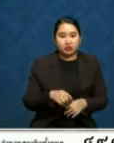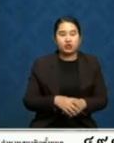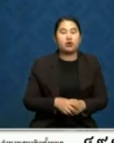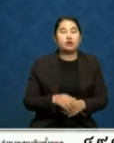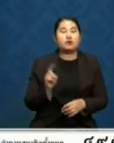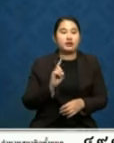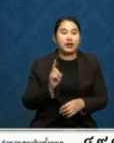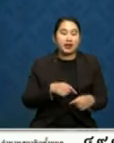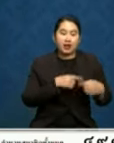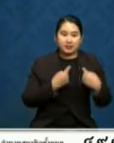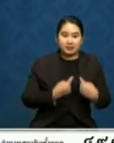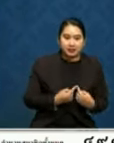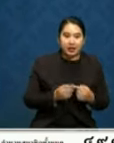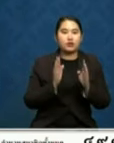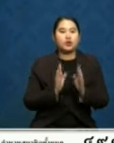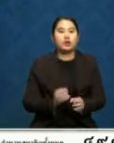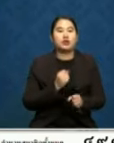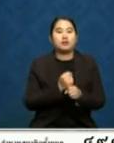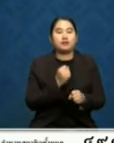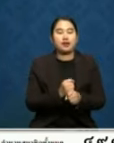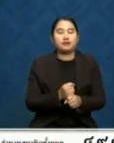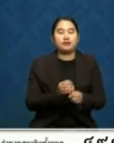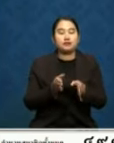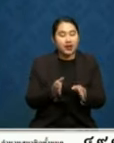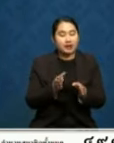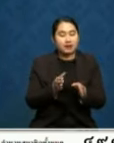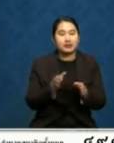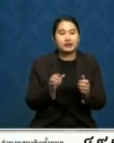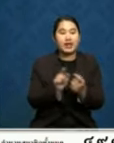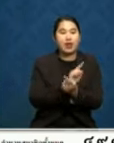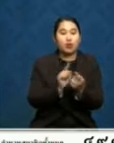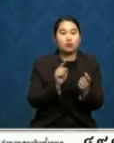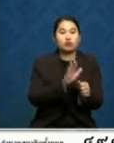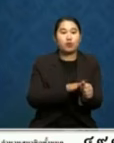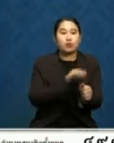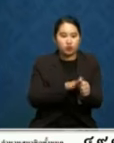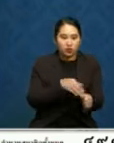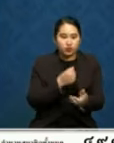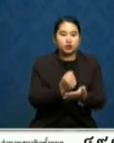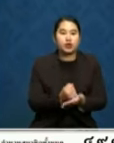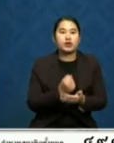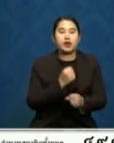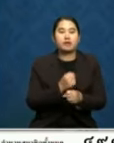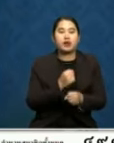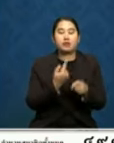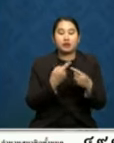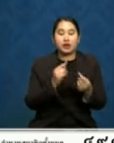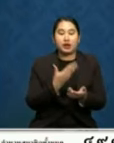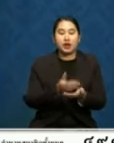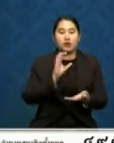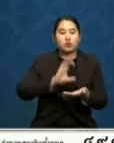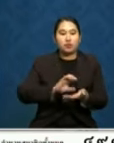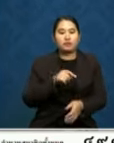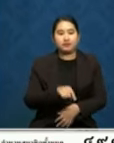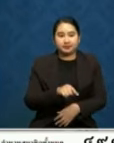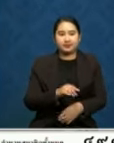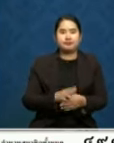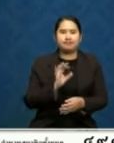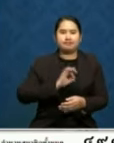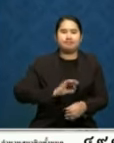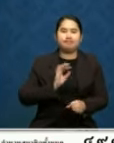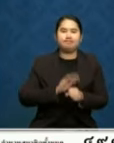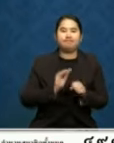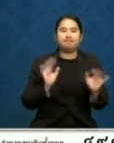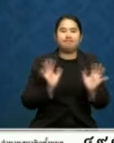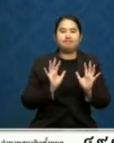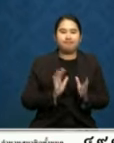กายแรงใจของนักสังคมสงเคราะห์นะคะที่จะเป็นกลไกสำคัญค่ะแต่การตั้งงบประมาณจำนวนเท่านี้ค่ะก็ไม่เพียงพอต่อ